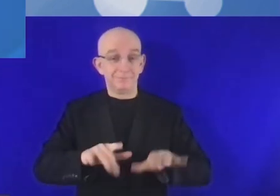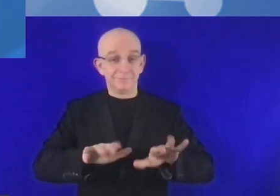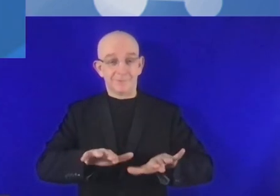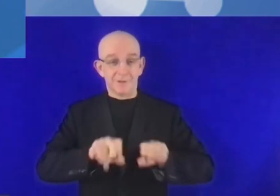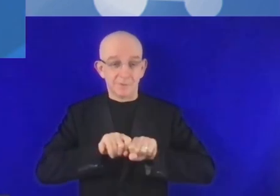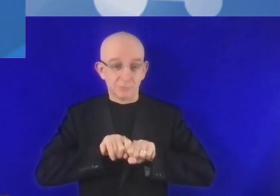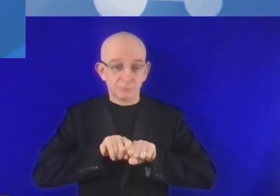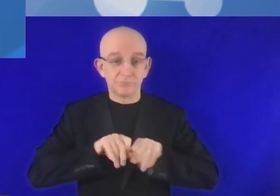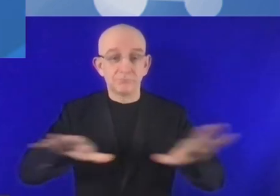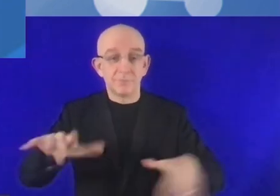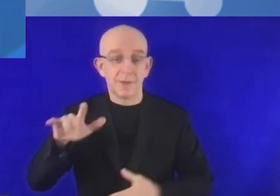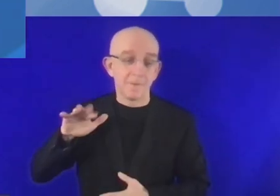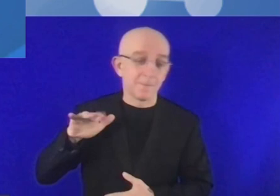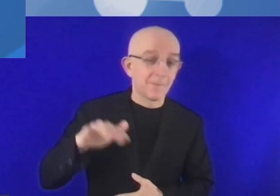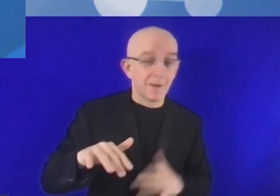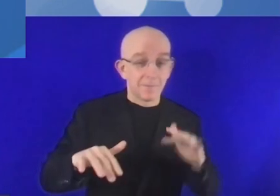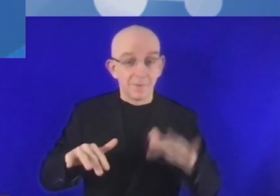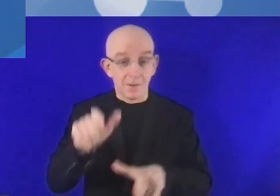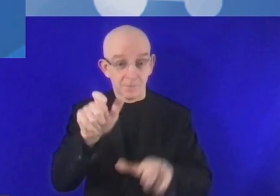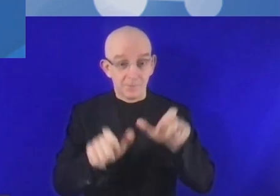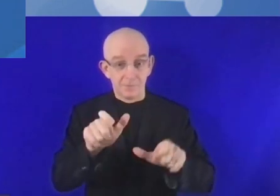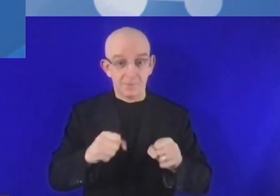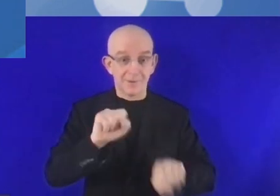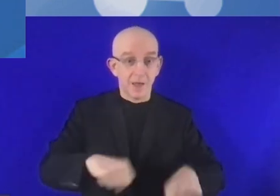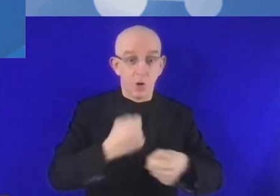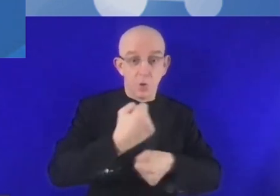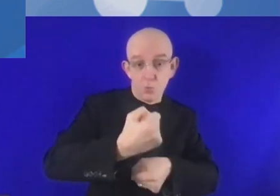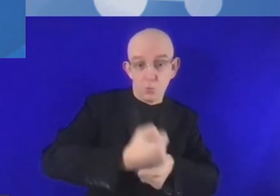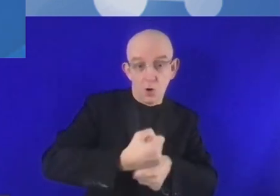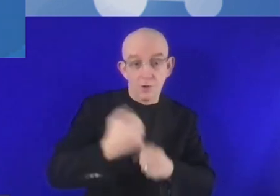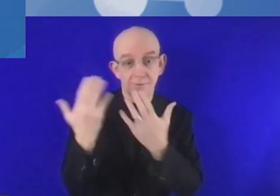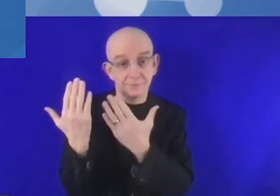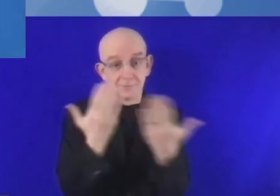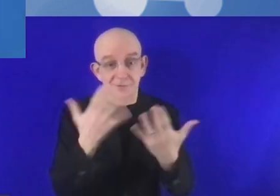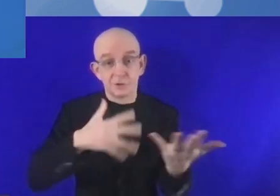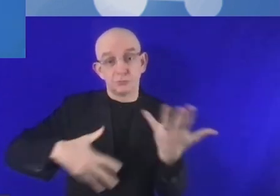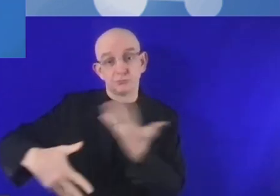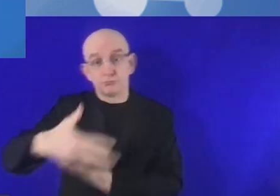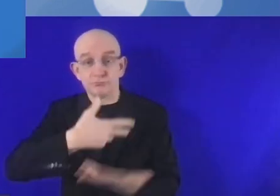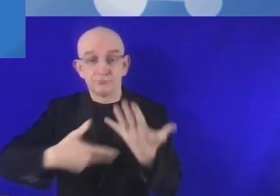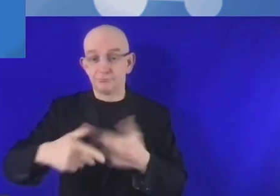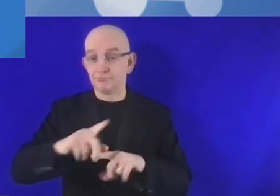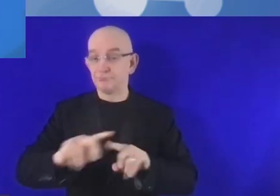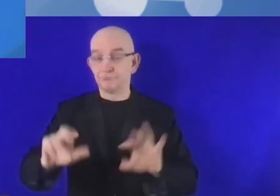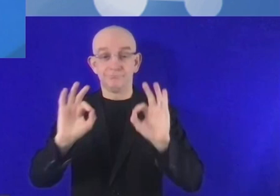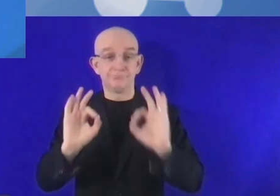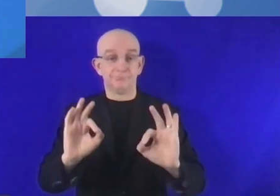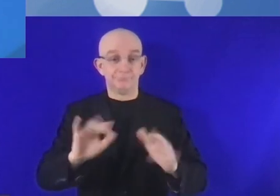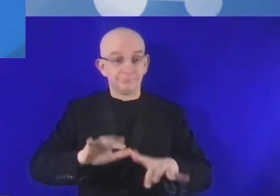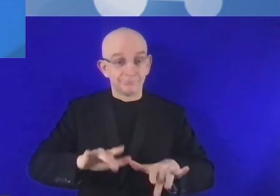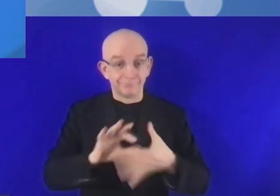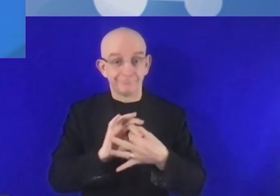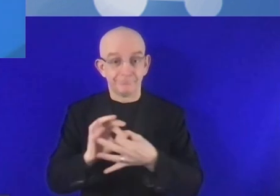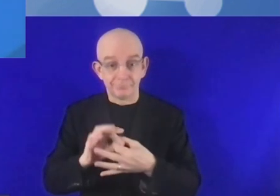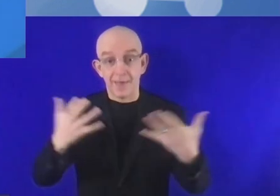milionom ludzi bezpieczną pracę, naukę i kontakty towarzyskie w sieci. Jednak pandemia zwiększyła również przepaść cyfrową i podkreśliła ciemne